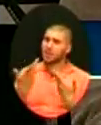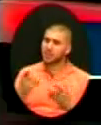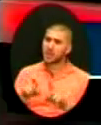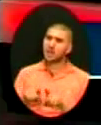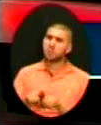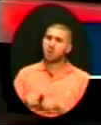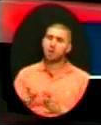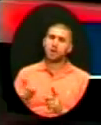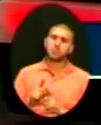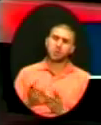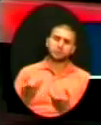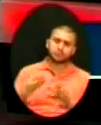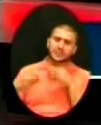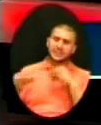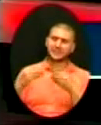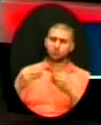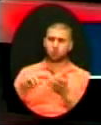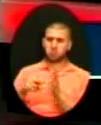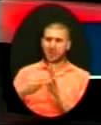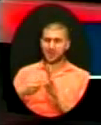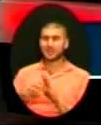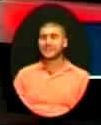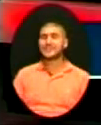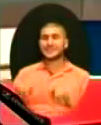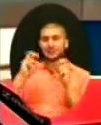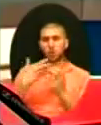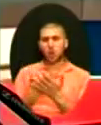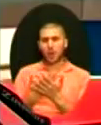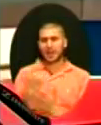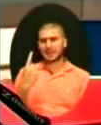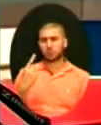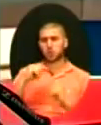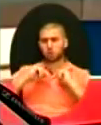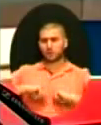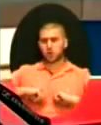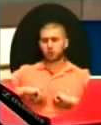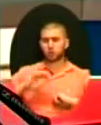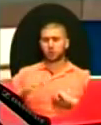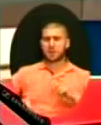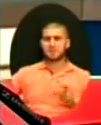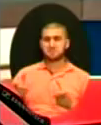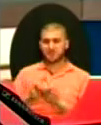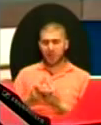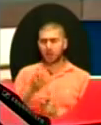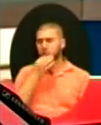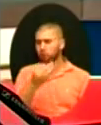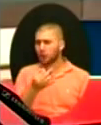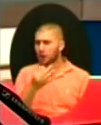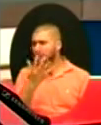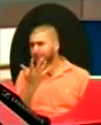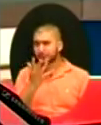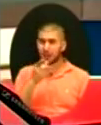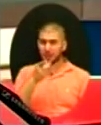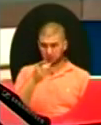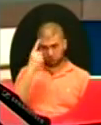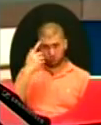מרחב מחייה פוליטי ומרחב והזדמנות להוכיח את עצמו כיושב ראש מפלגה שלה. אם